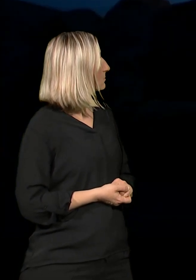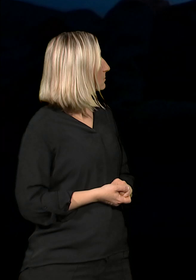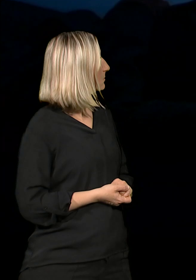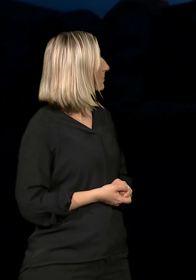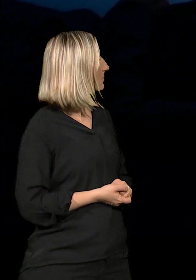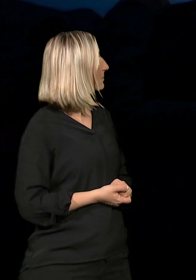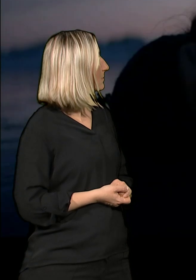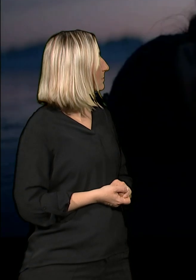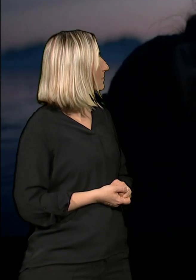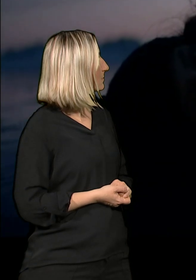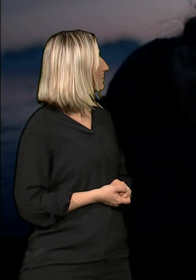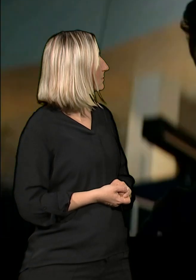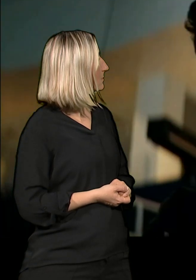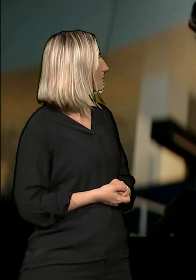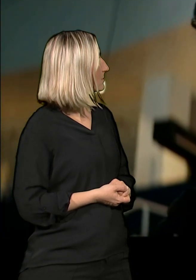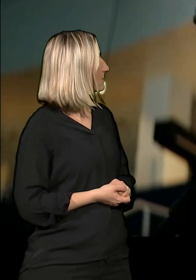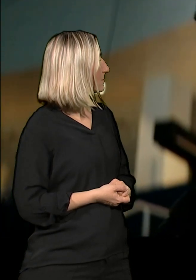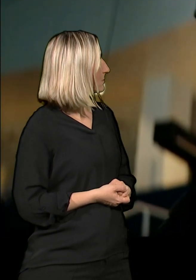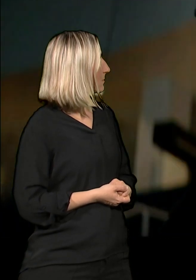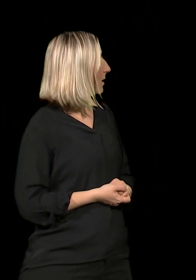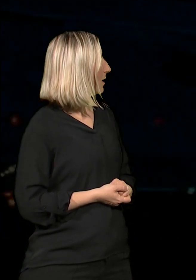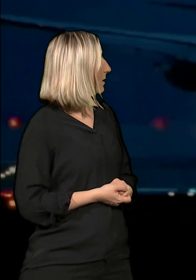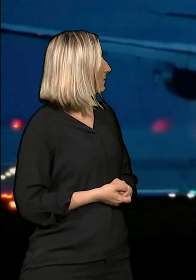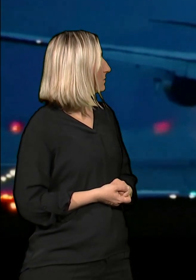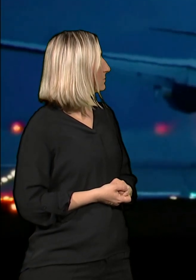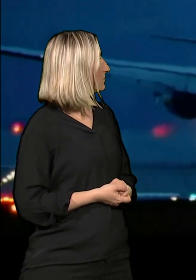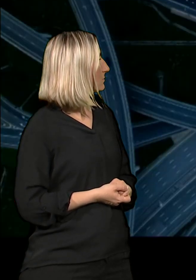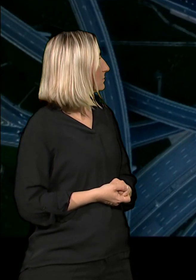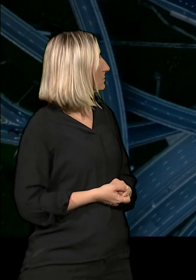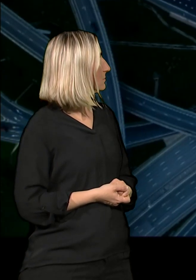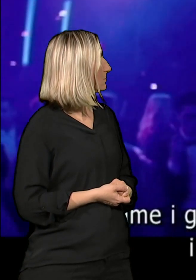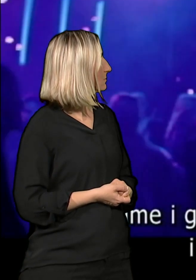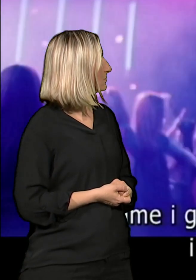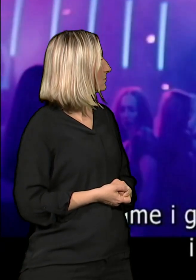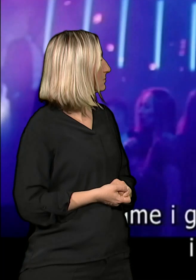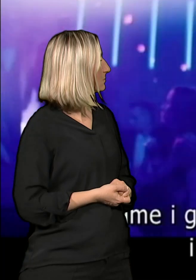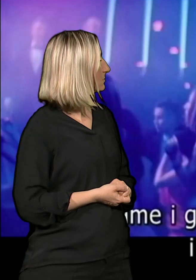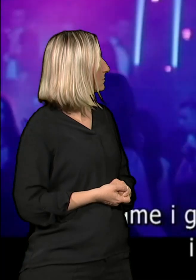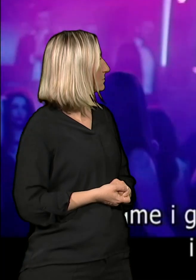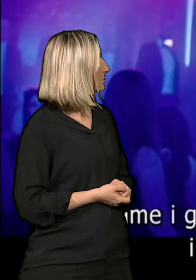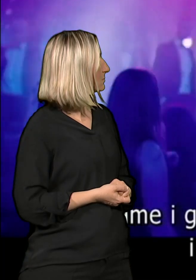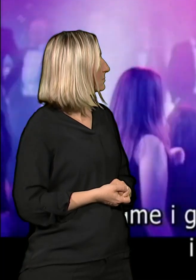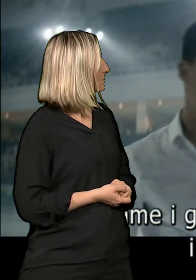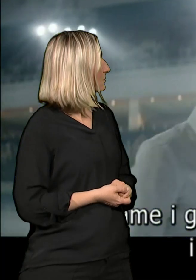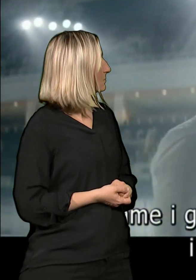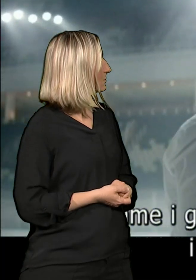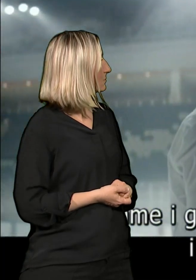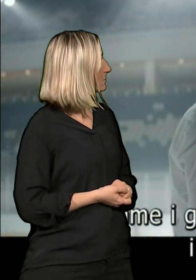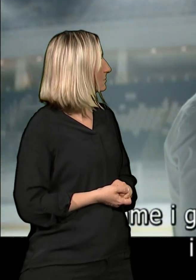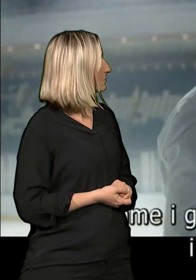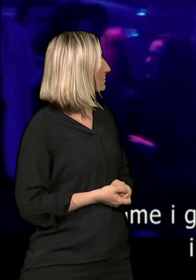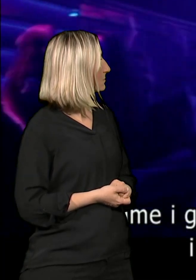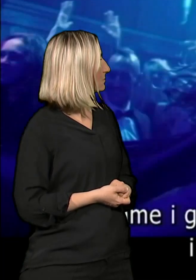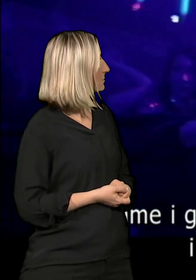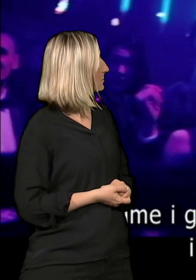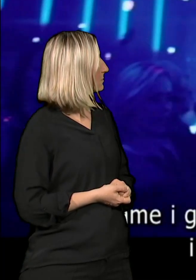получится. господа, Надежда Лапшина